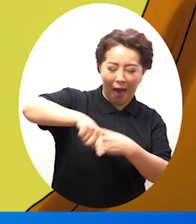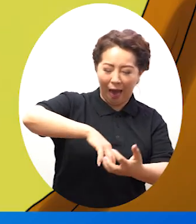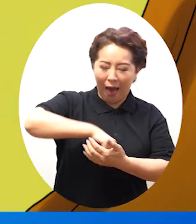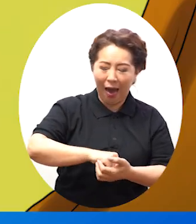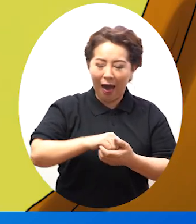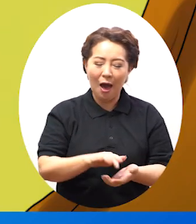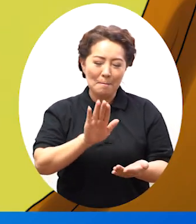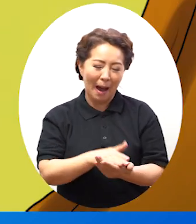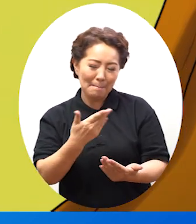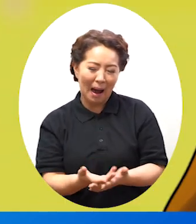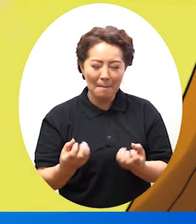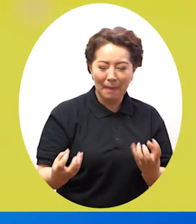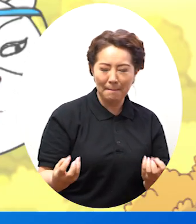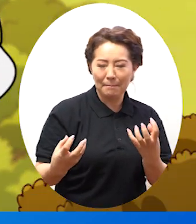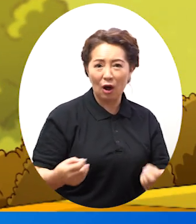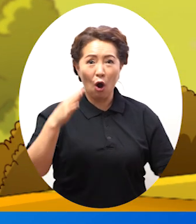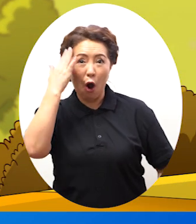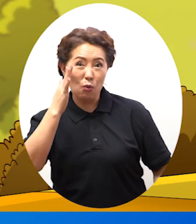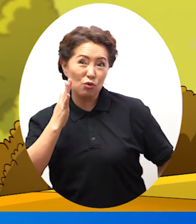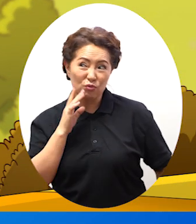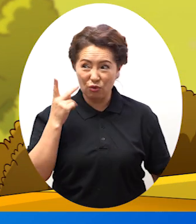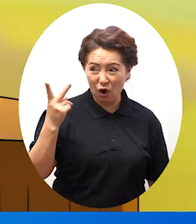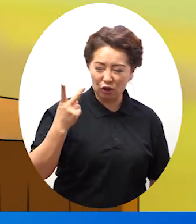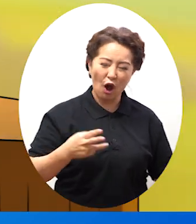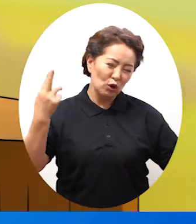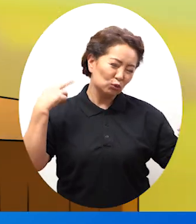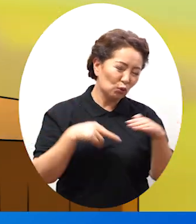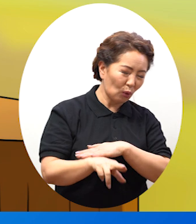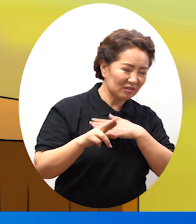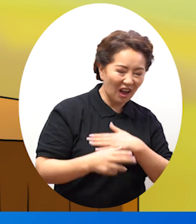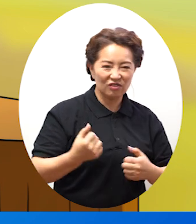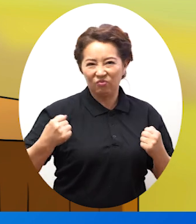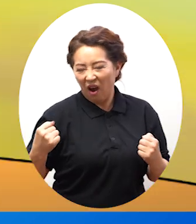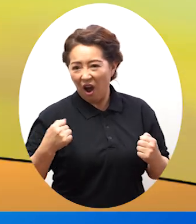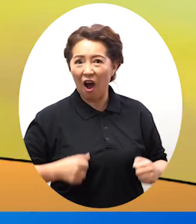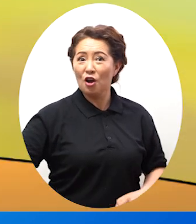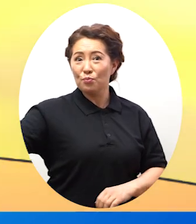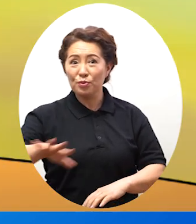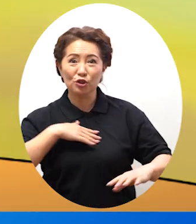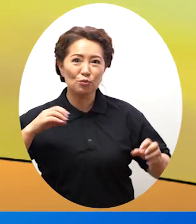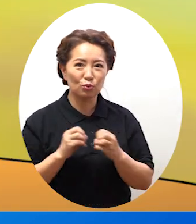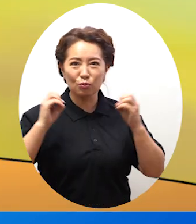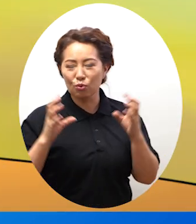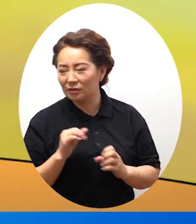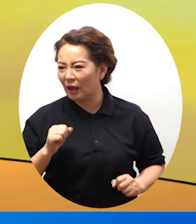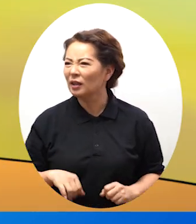зурсан, өдгөн тасан чагсан. Өвгөн эмгэн хоёроос өөрийн чадлаар зүгтаасан.